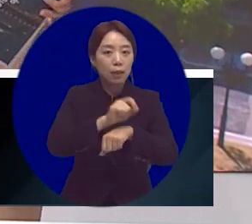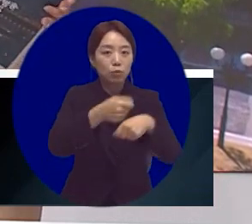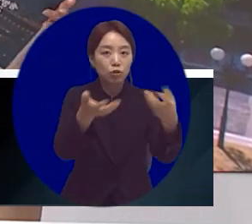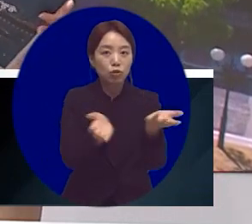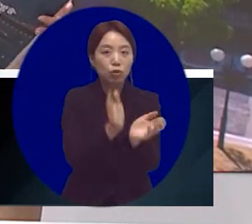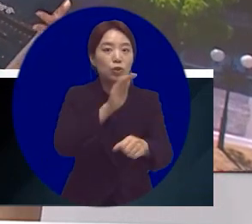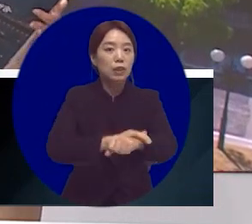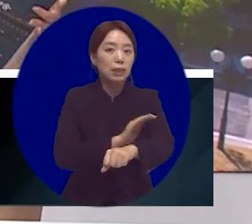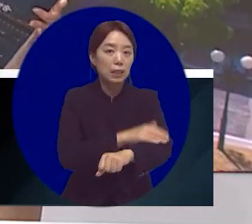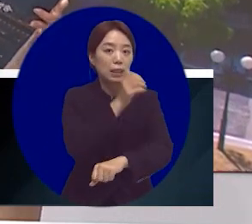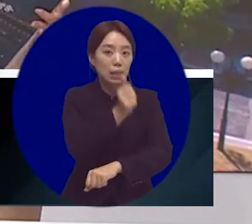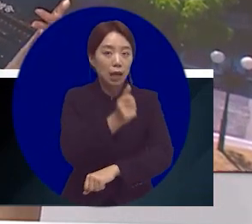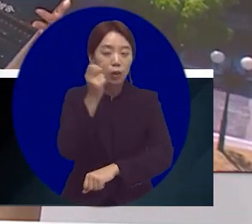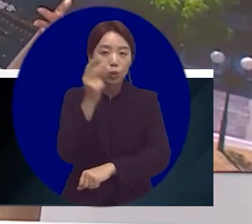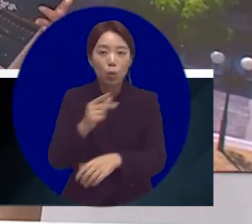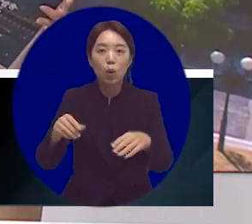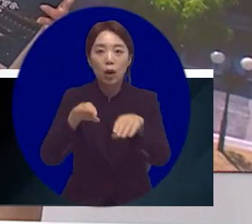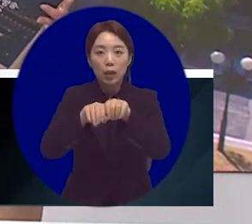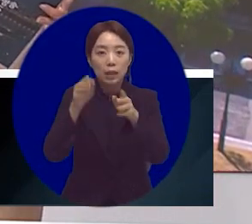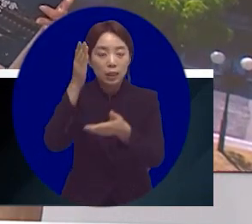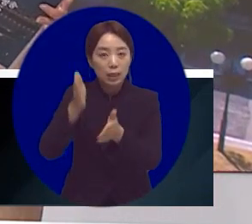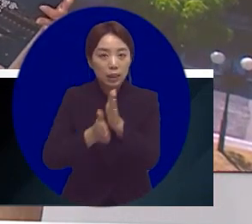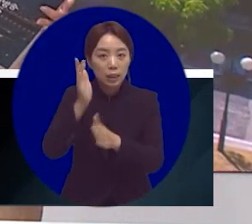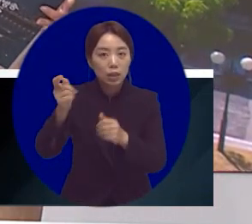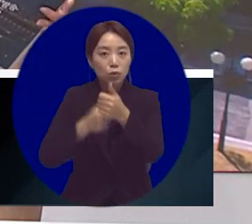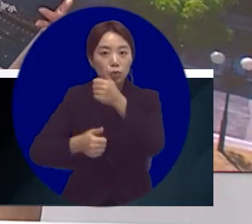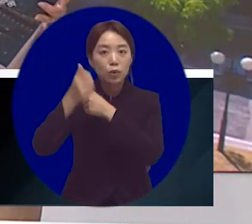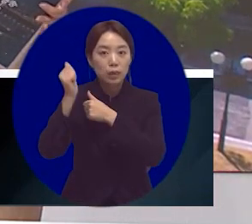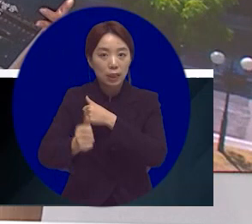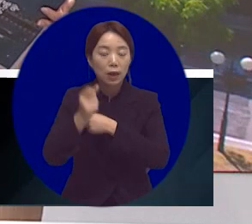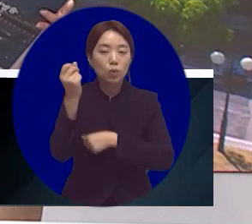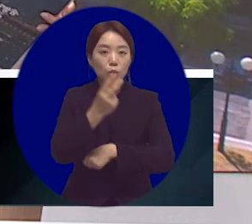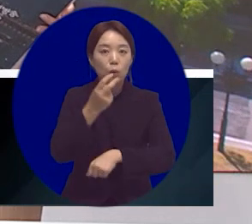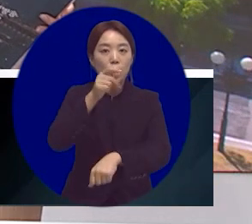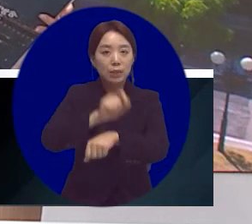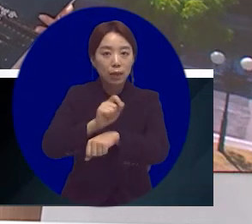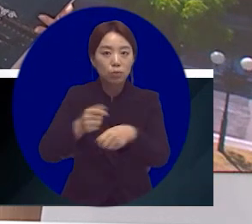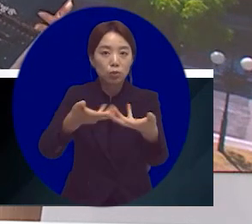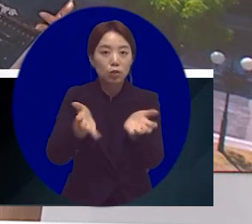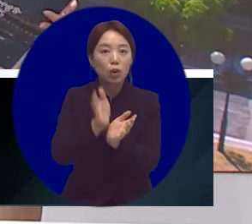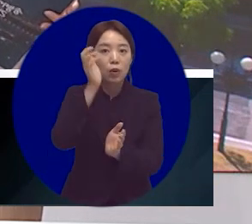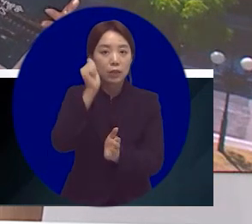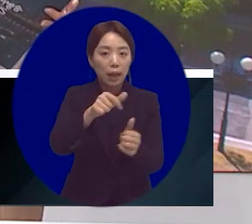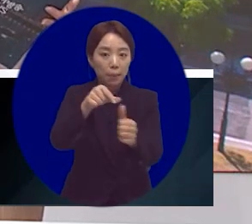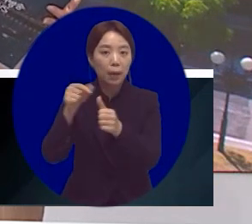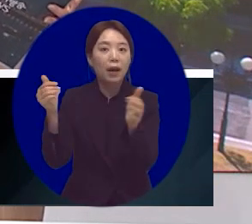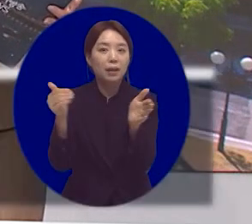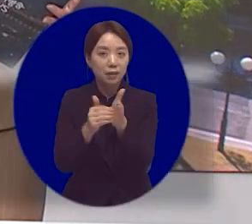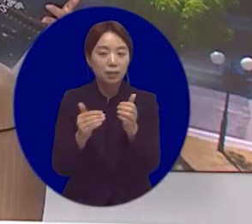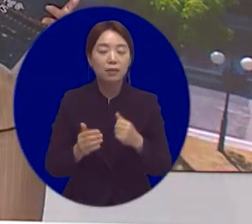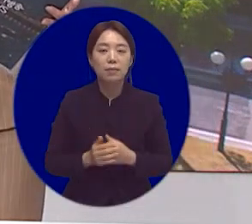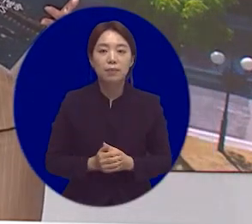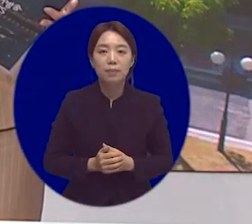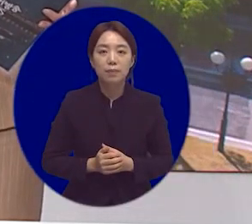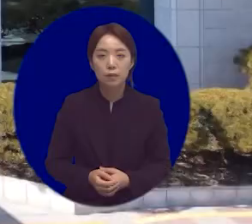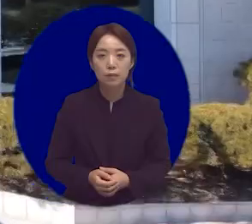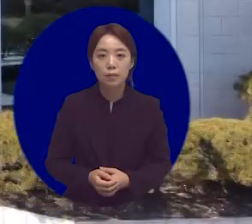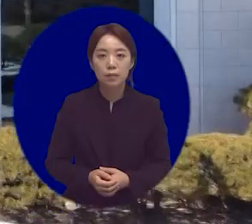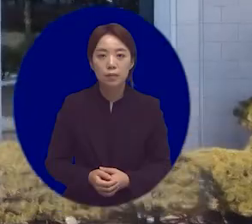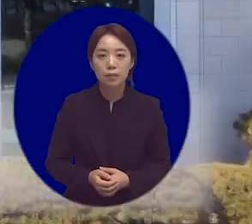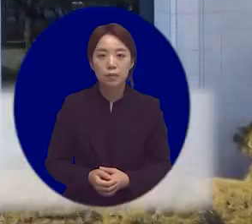실장직을 비롯해 각 시도선관위 상임위원과 사무처장의 인사를 단행했습니다. 관련 내용 자세히 알아봅니다.